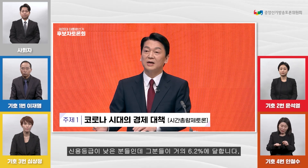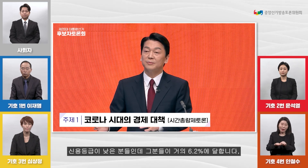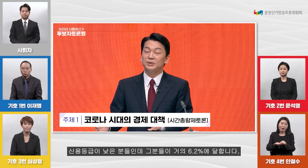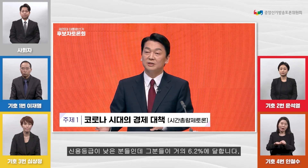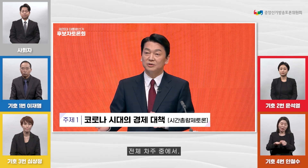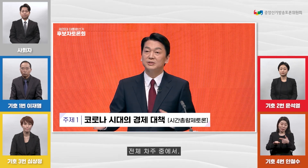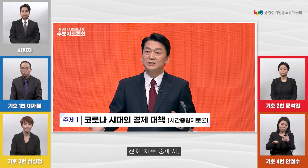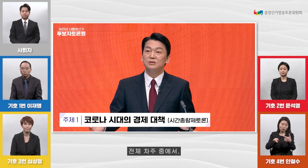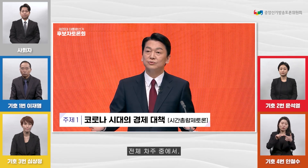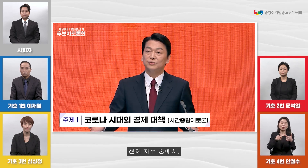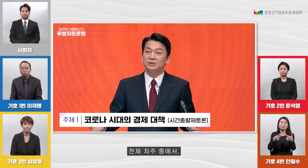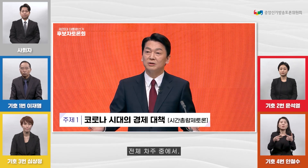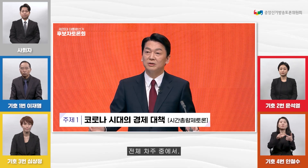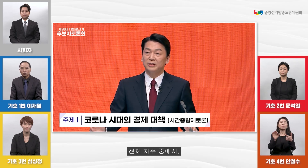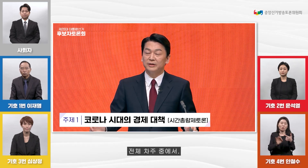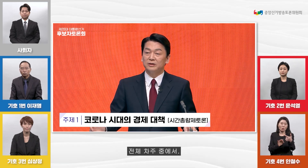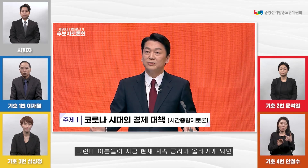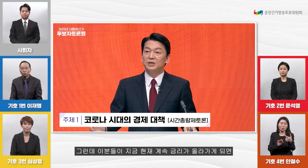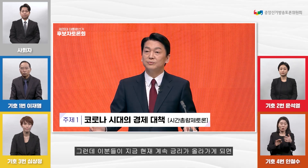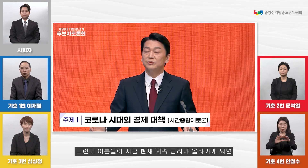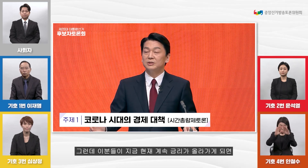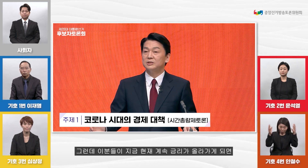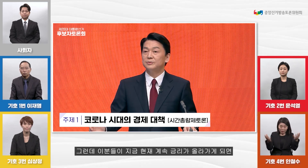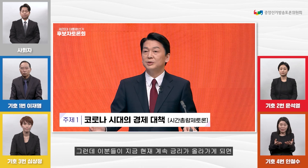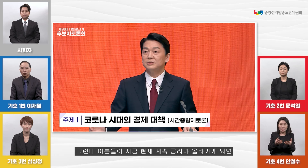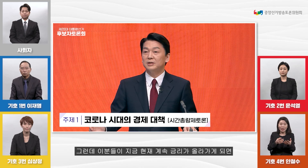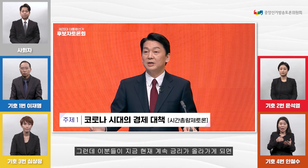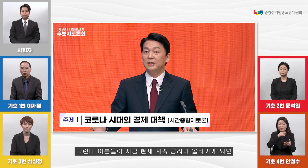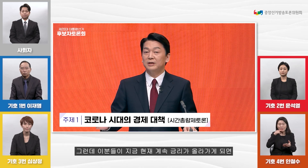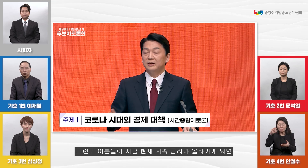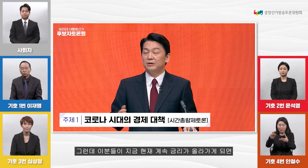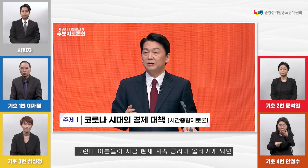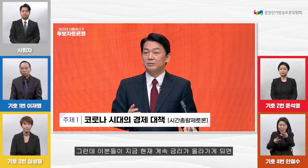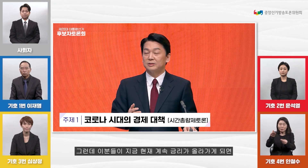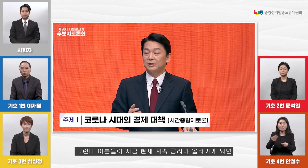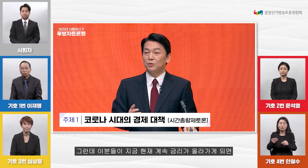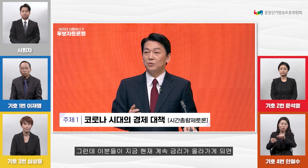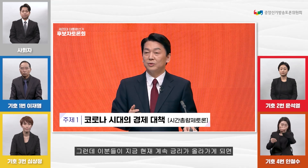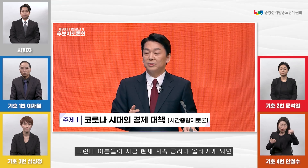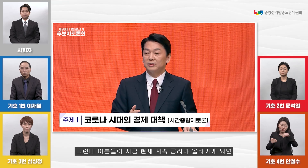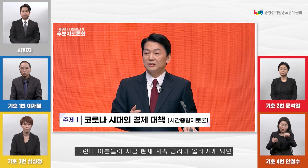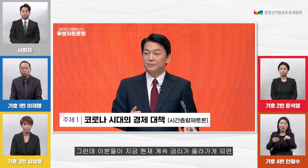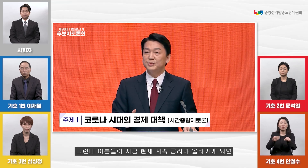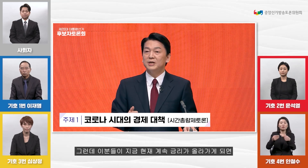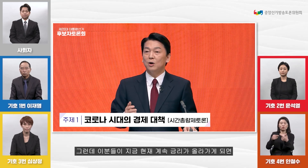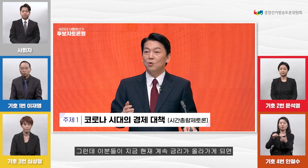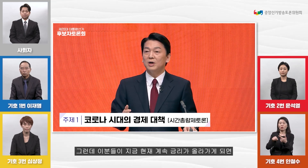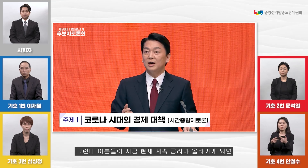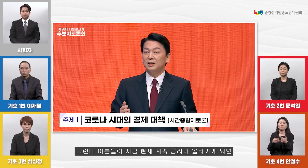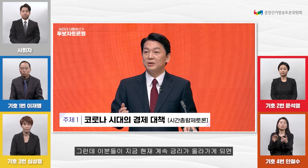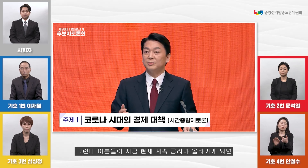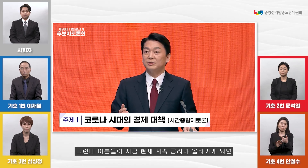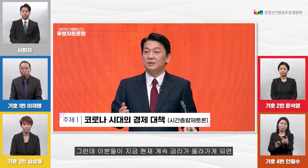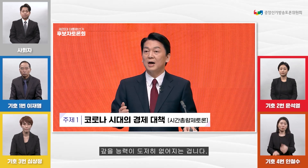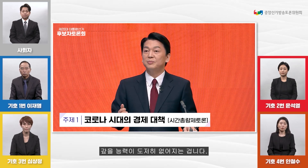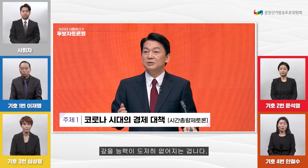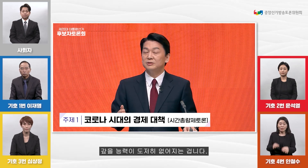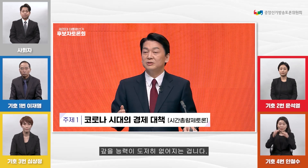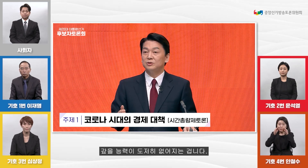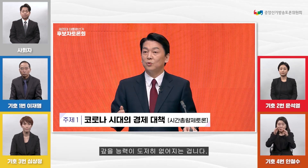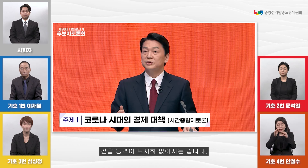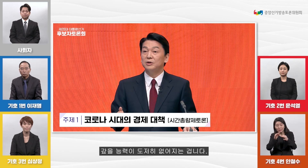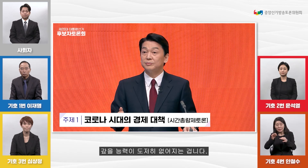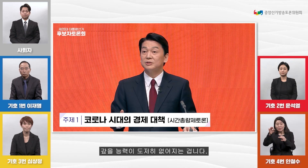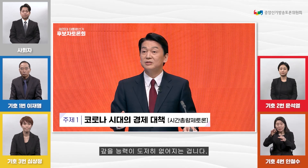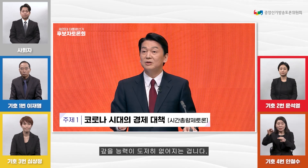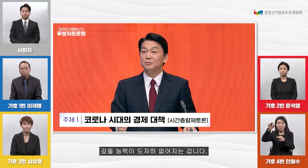6.2%에 달합니다. 전체 차주 중에서. 그런데 이분들이 지금 현재 계속 금리가 올라가게 되면 갚을